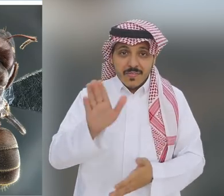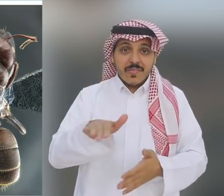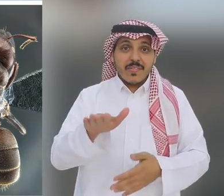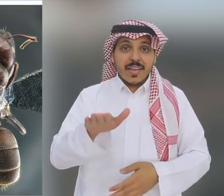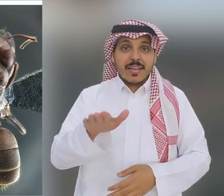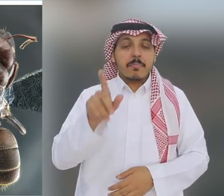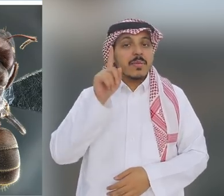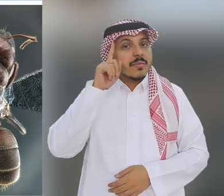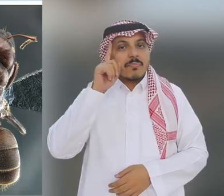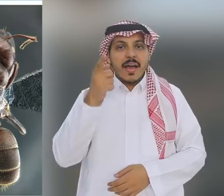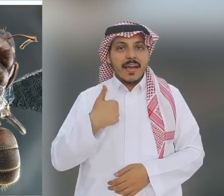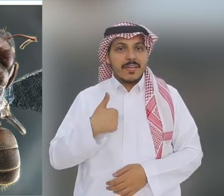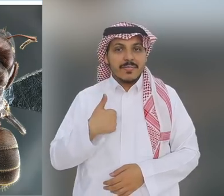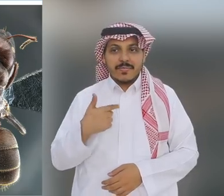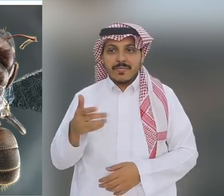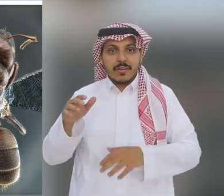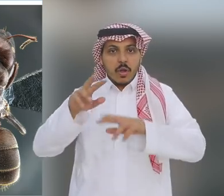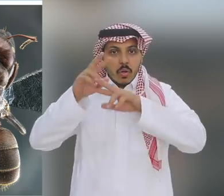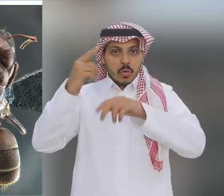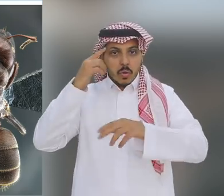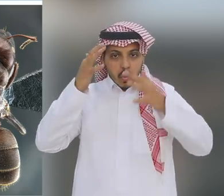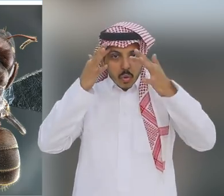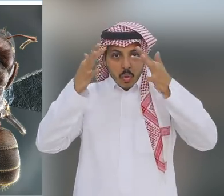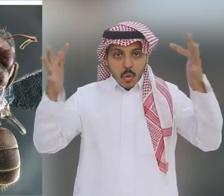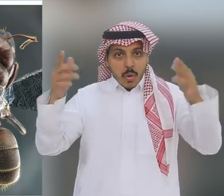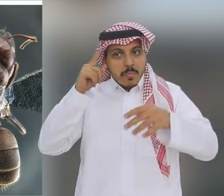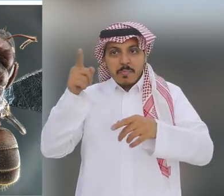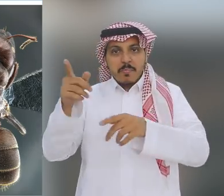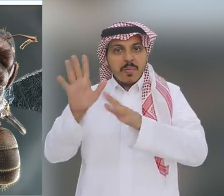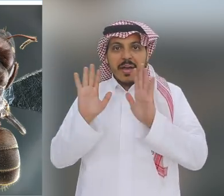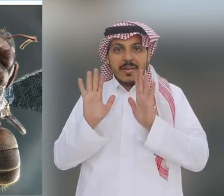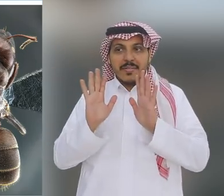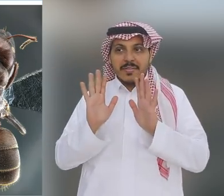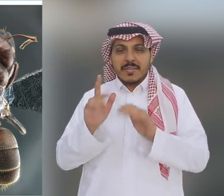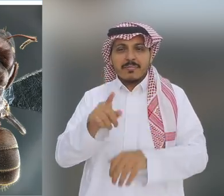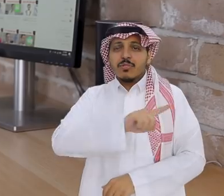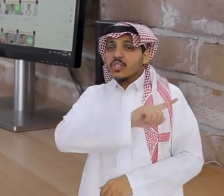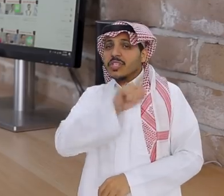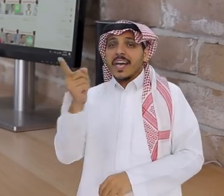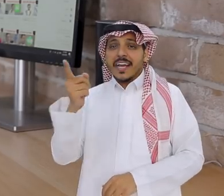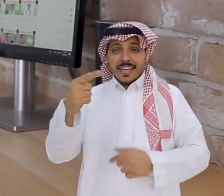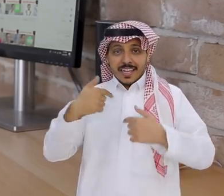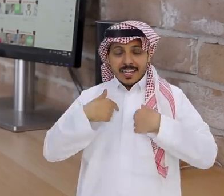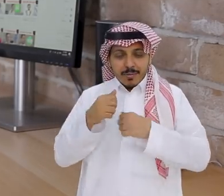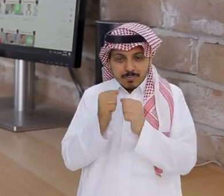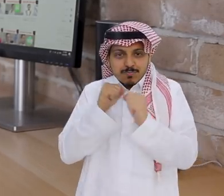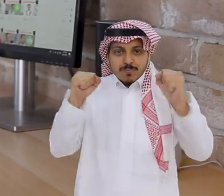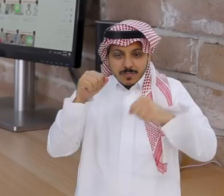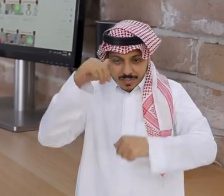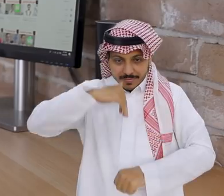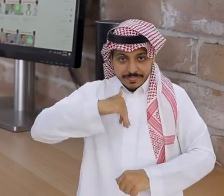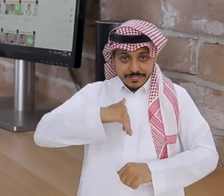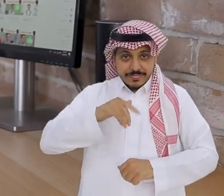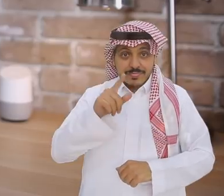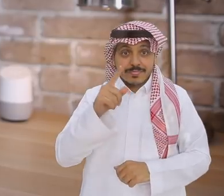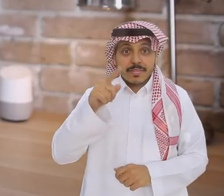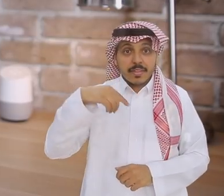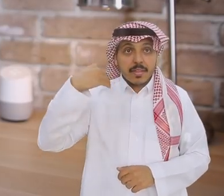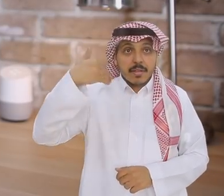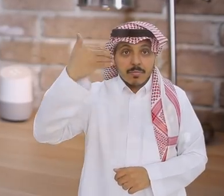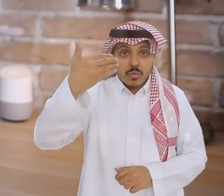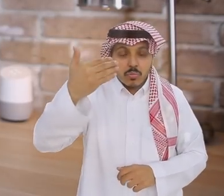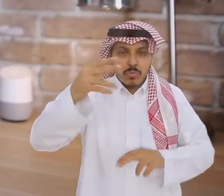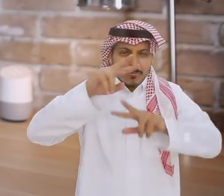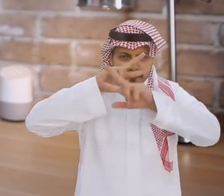عليهم نفس الأكشنات هذه اللي تصير، لأنه لما تكون جوا خليتها أبدا مستحيل تفجر نفسها ولا تسوي هذه الحركة.